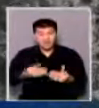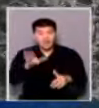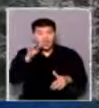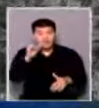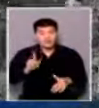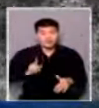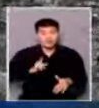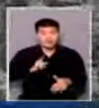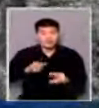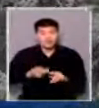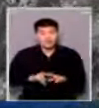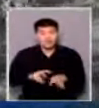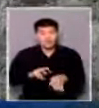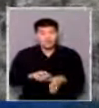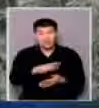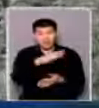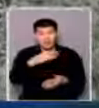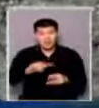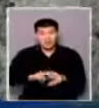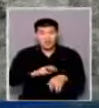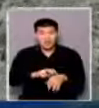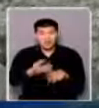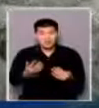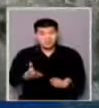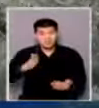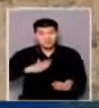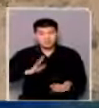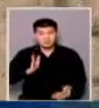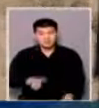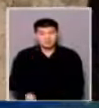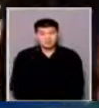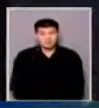иттерді күтемін. Құмырсқа өте көп екен, мына жерде өте қорқынышты, енді шыдаймыз.